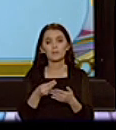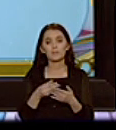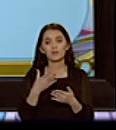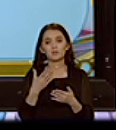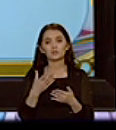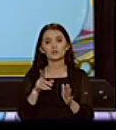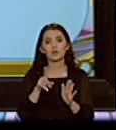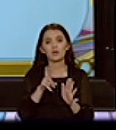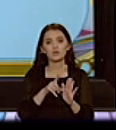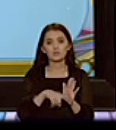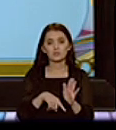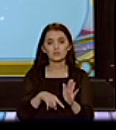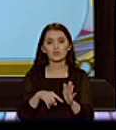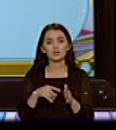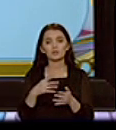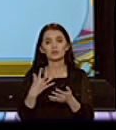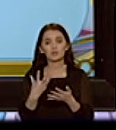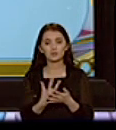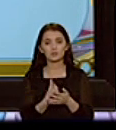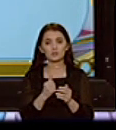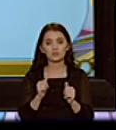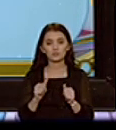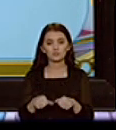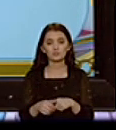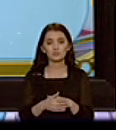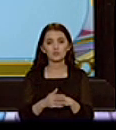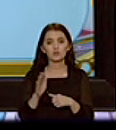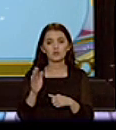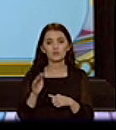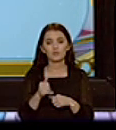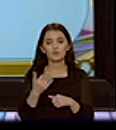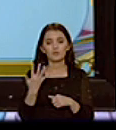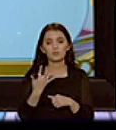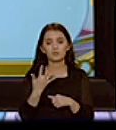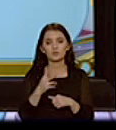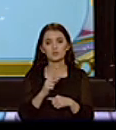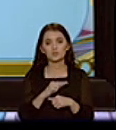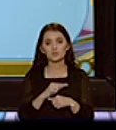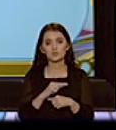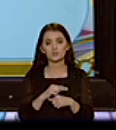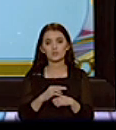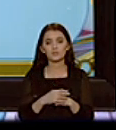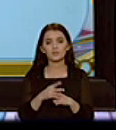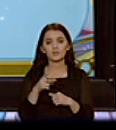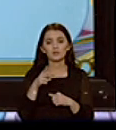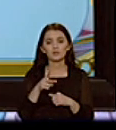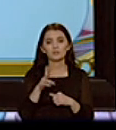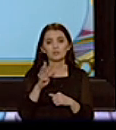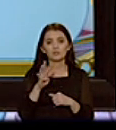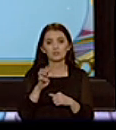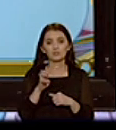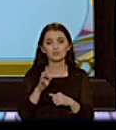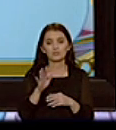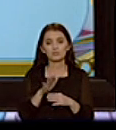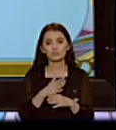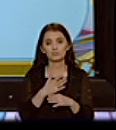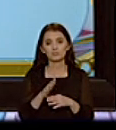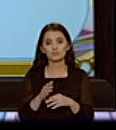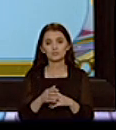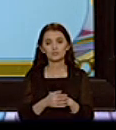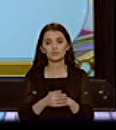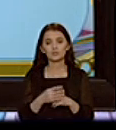yoki arzon ekanligini aniqlash mumkin. Va 5-ishda esa 2400